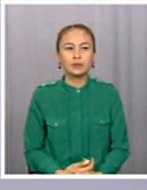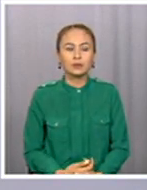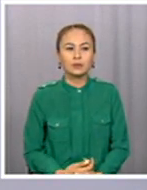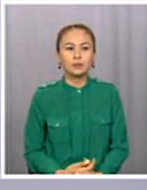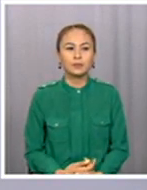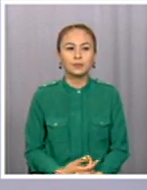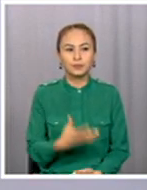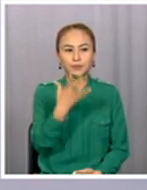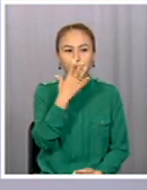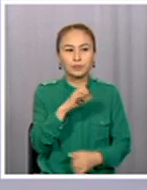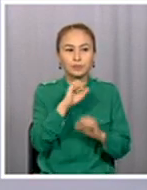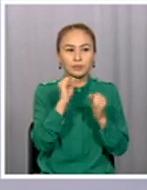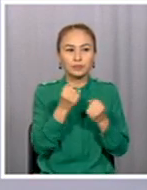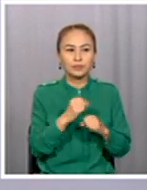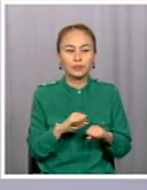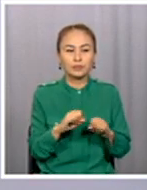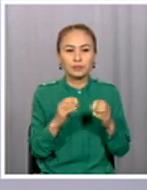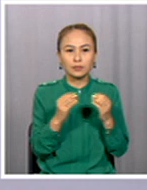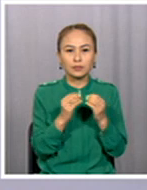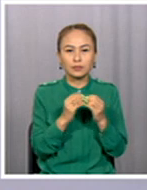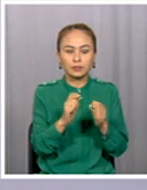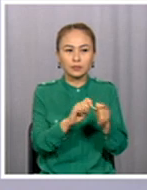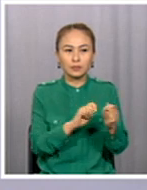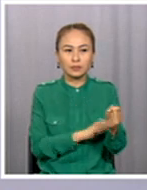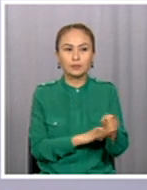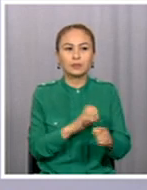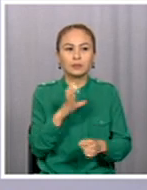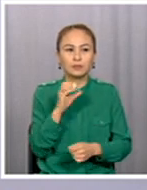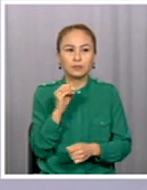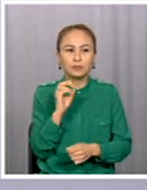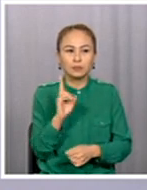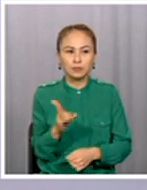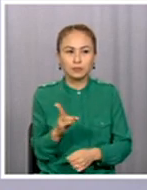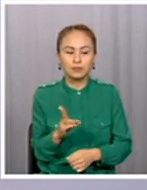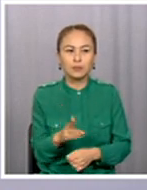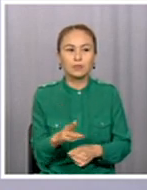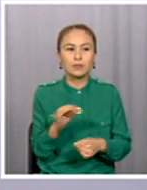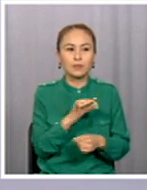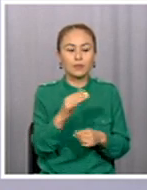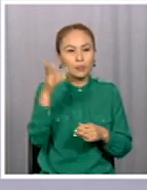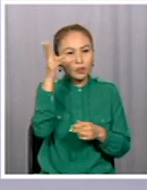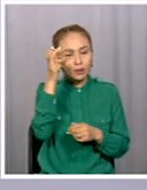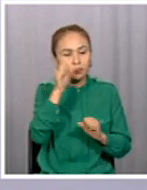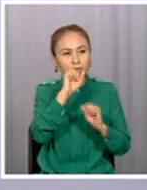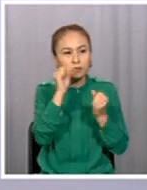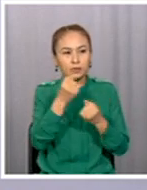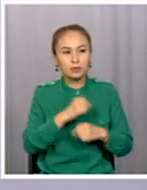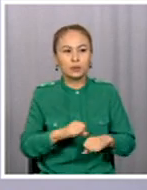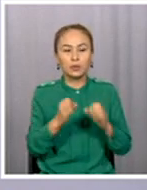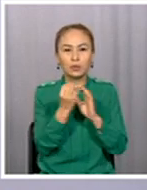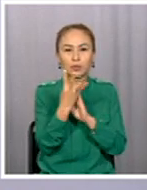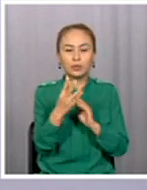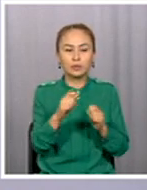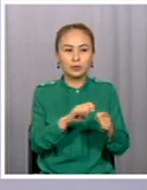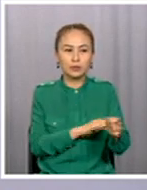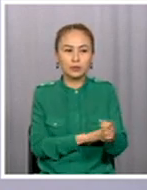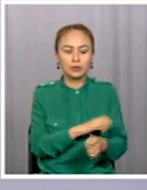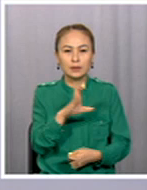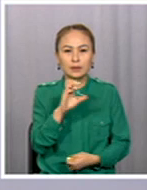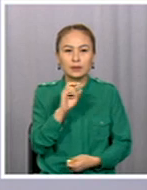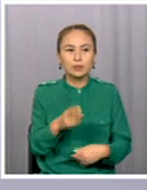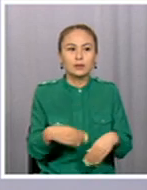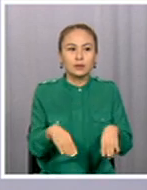Түлкінің жылдамдығы неке 10 метр секунд, және қоянның жылдамдығы 14 метр секунд.